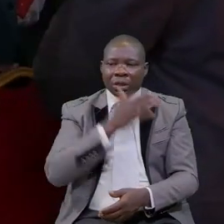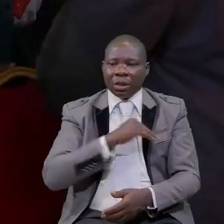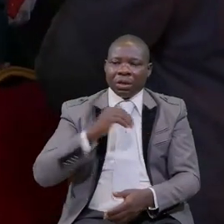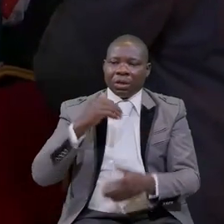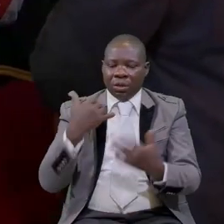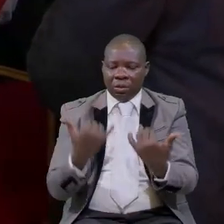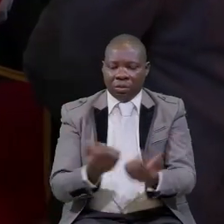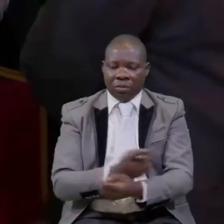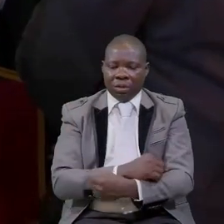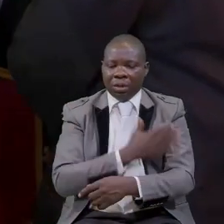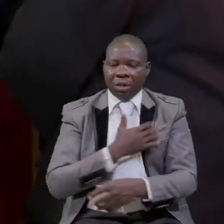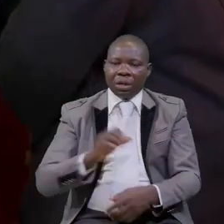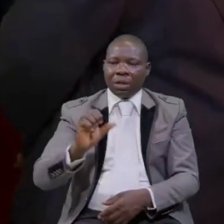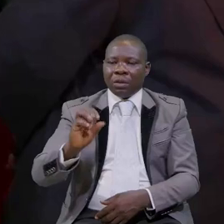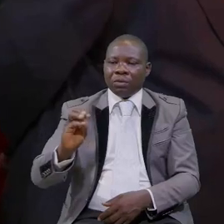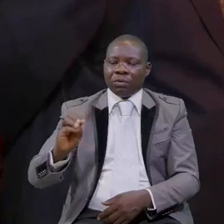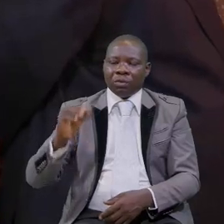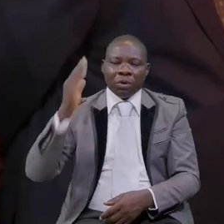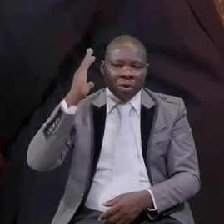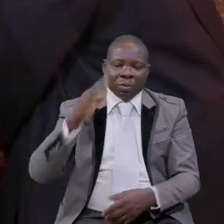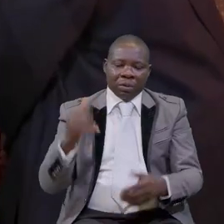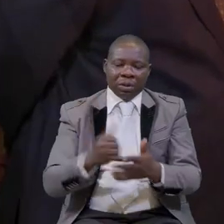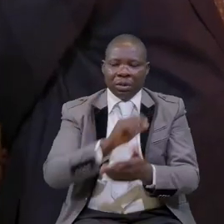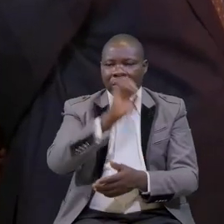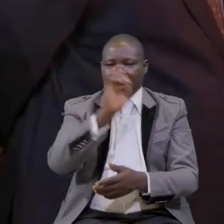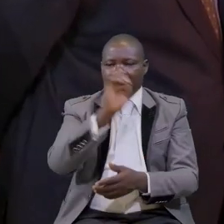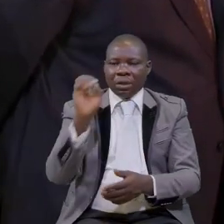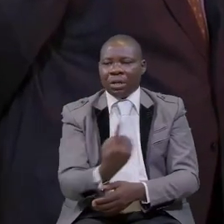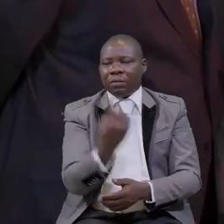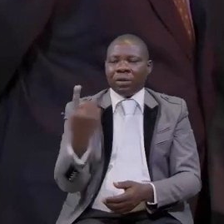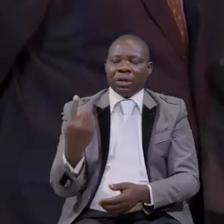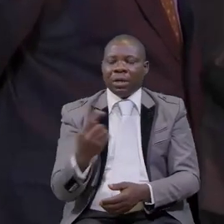aujourd'hui? Et ce sera toujours comme ça? Non!